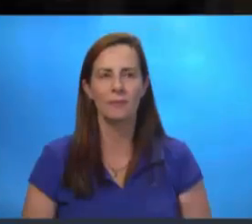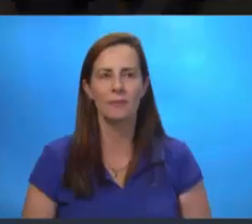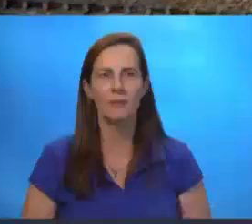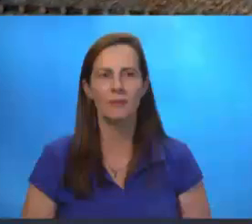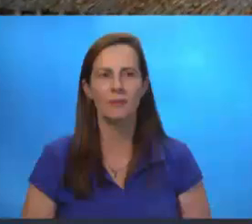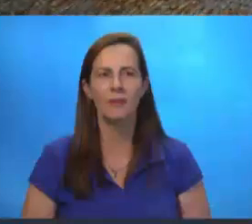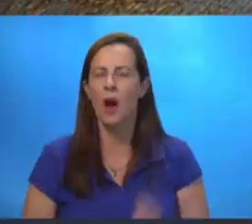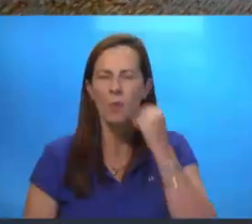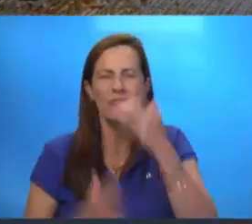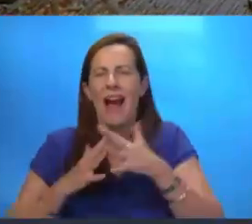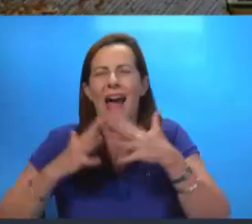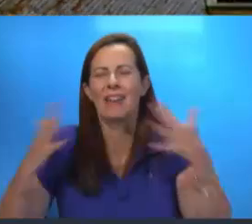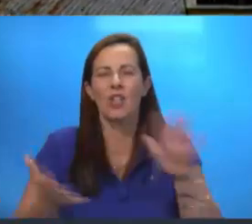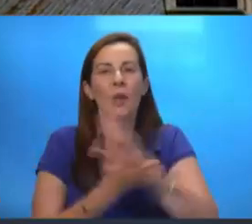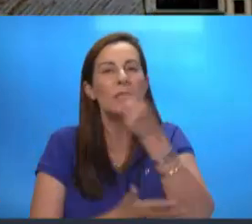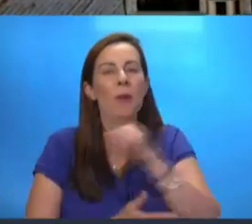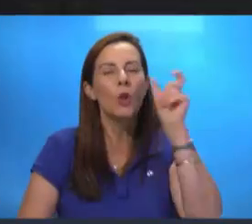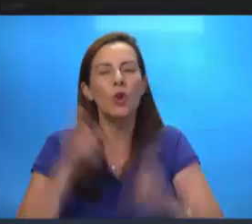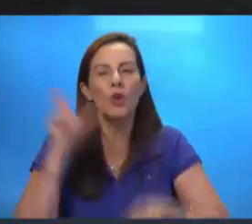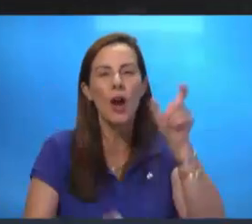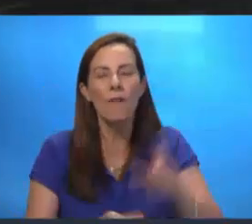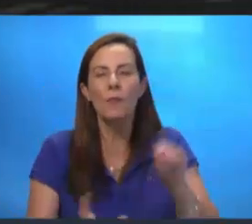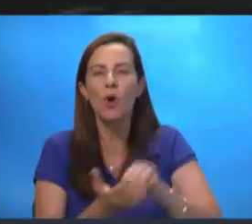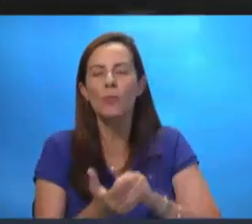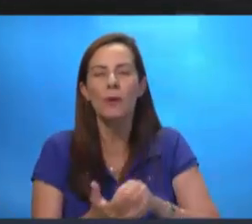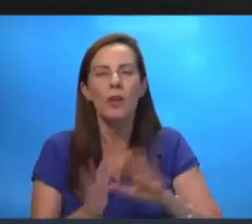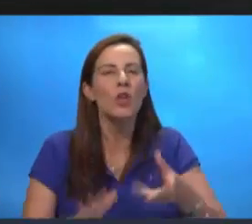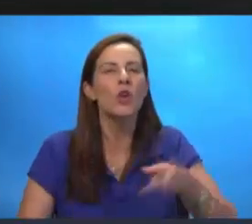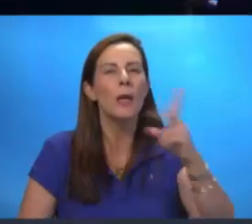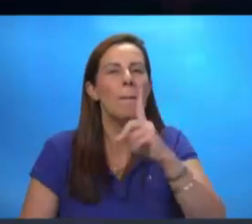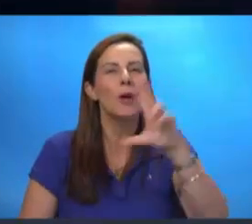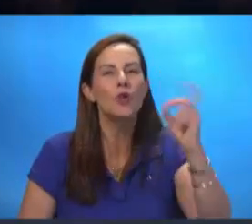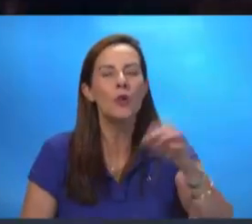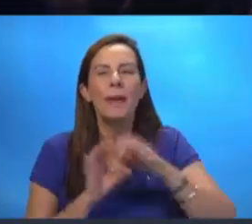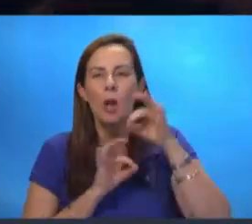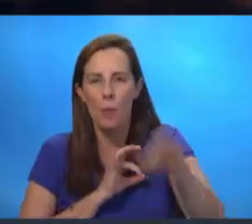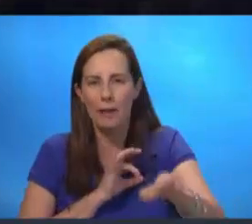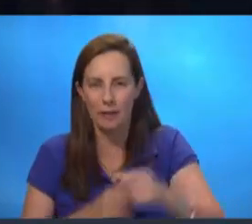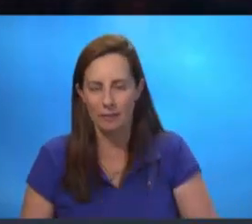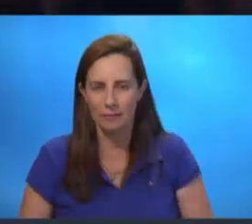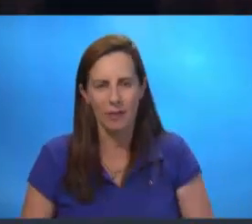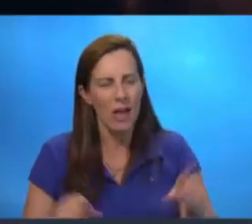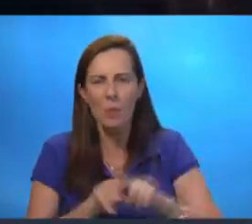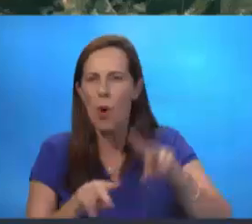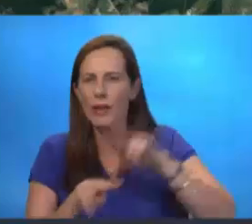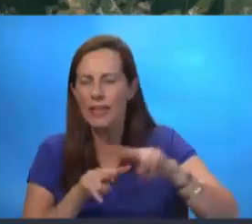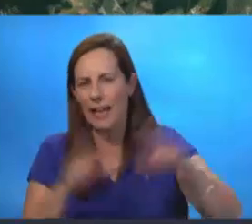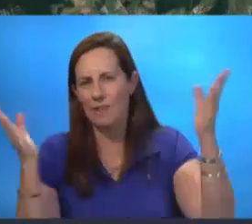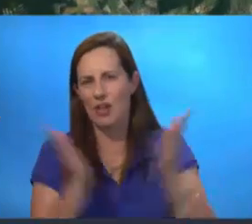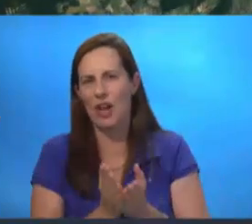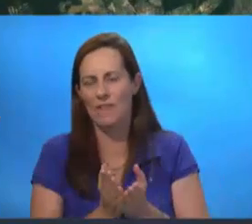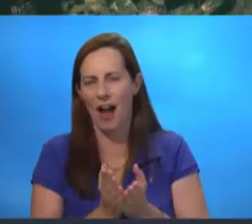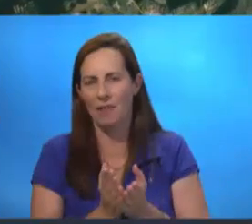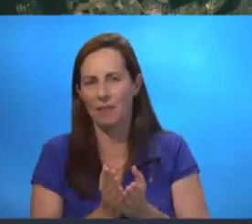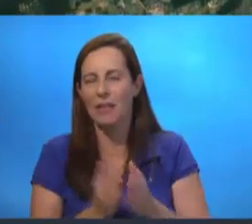מוסקבה ענקית, 12 מיליון תושבים רשומים, ההיקף שלה יותר מ-130 קילומטרים, כמו מנתניה לבאר שבע. היא